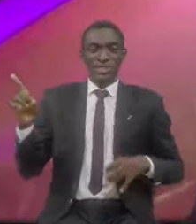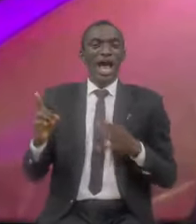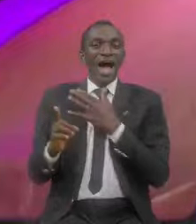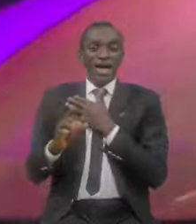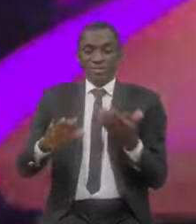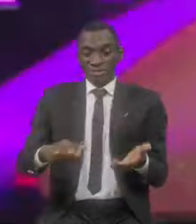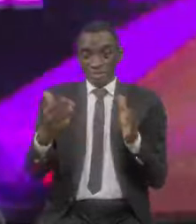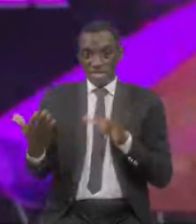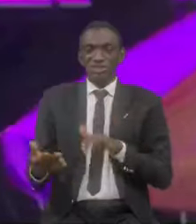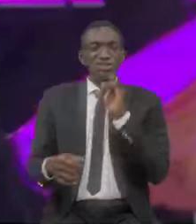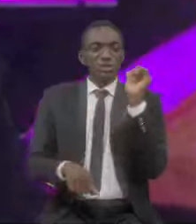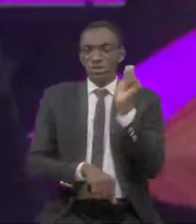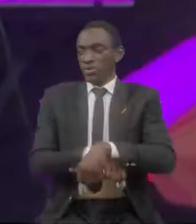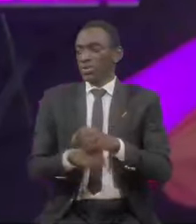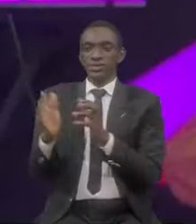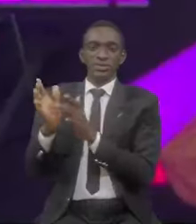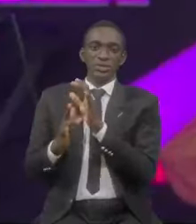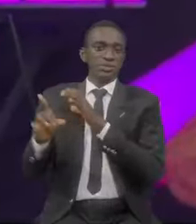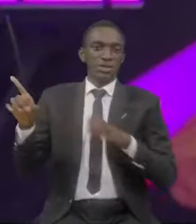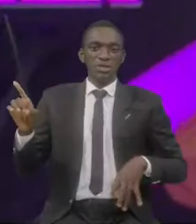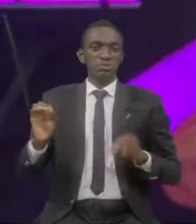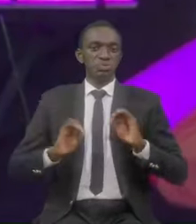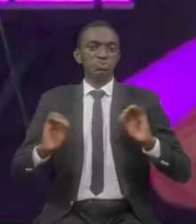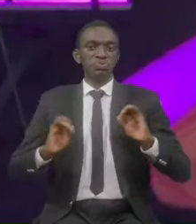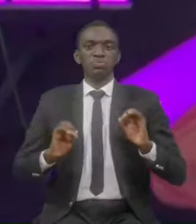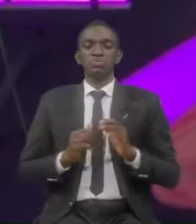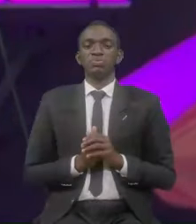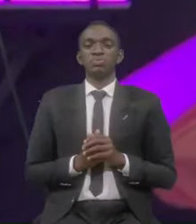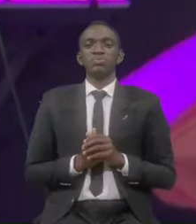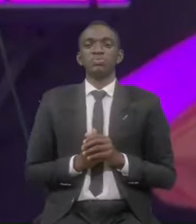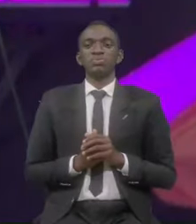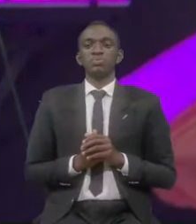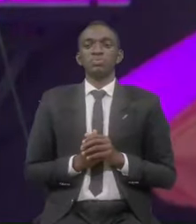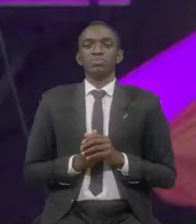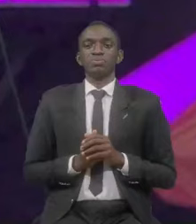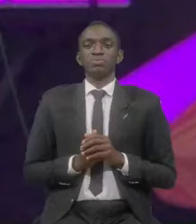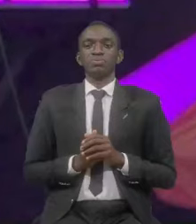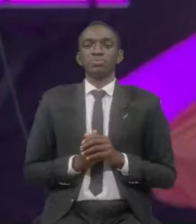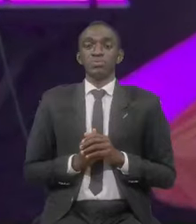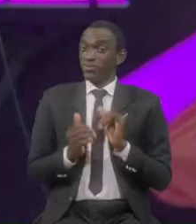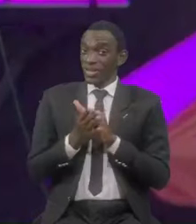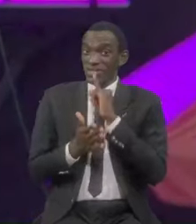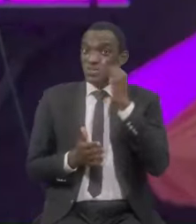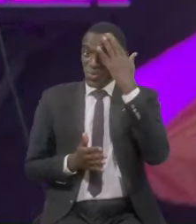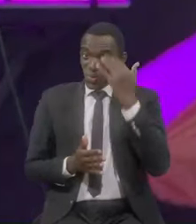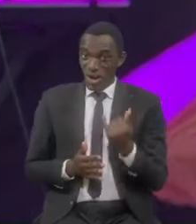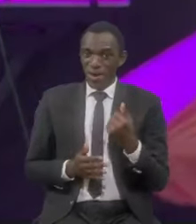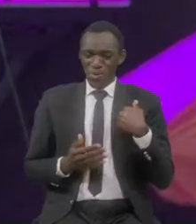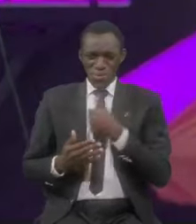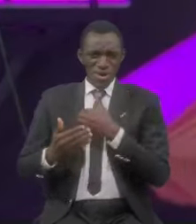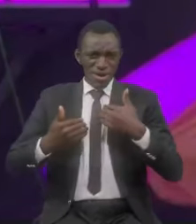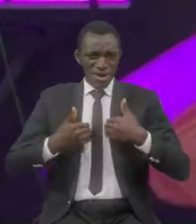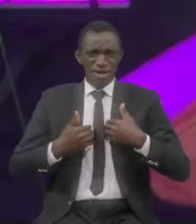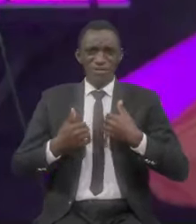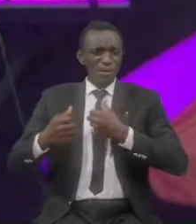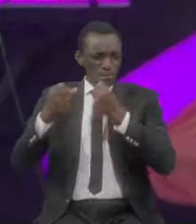le péché n'a pas pu avoir la domination sur lui, ni la mort la domination sur lui. C'est pourquoi il a tant